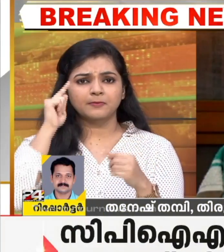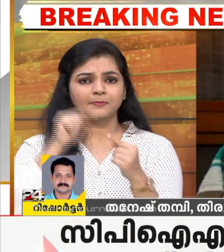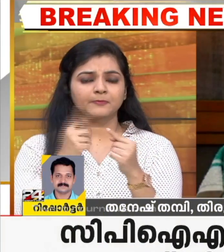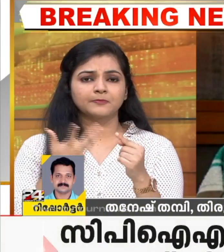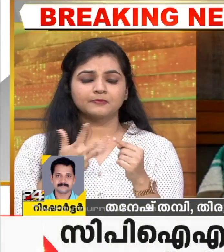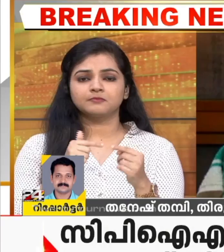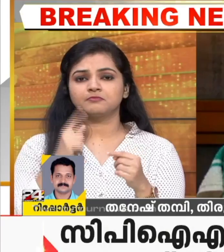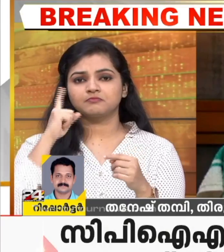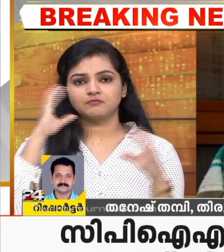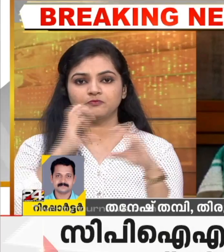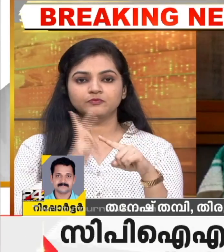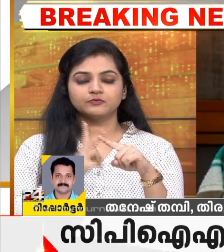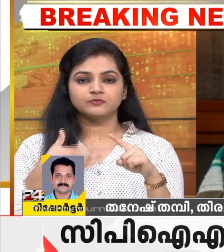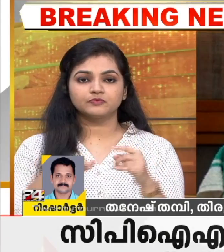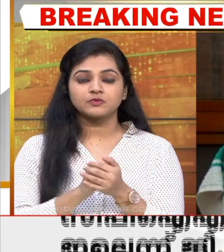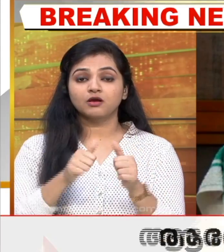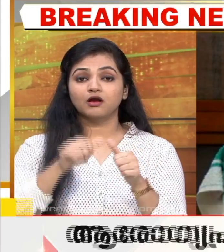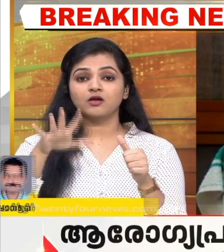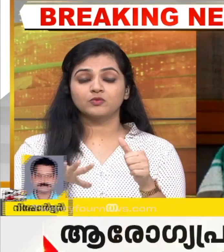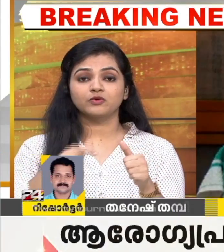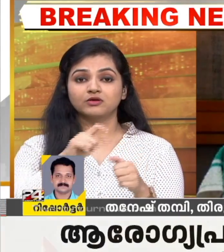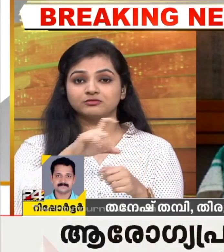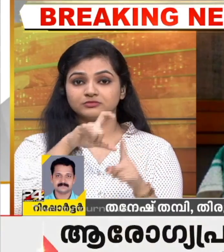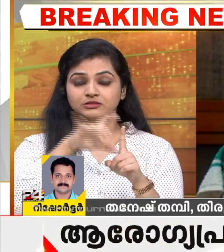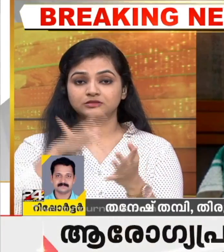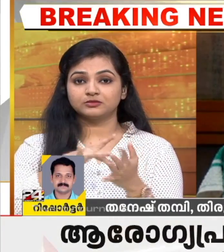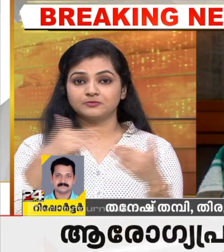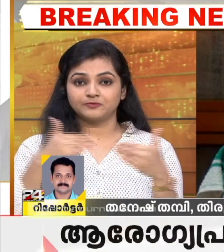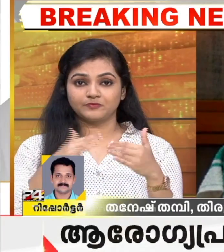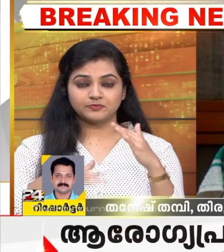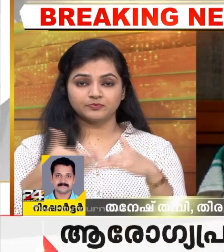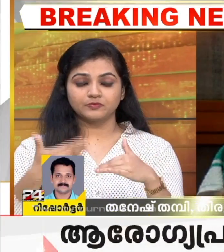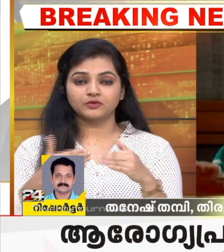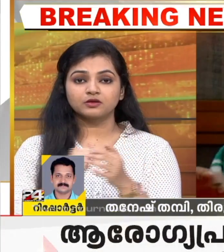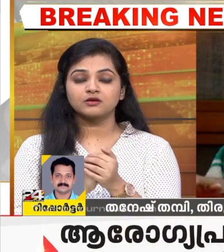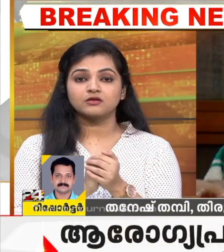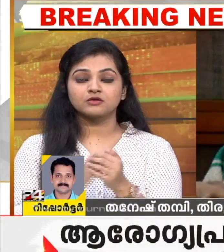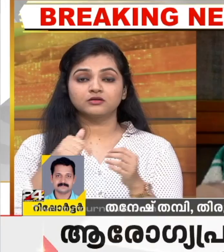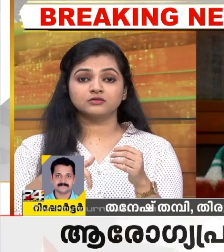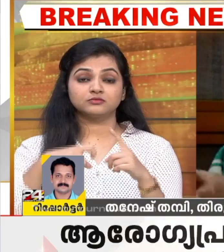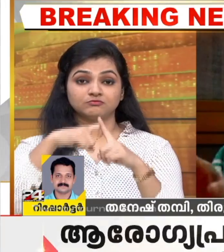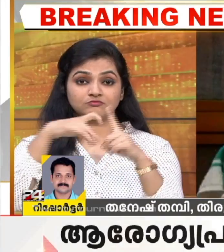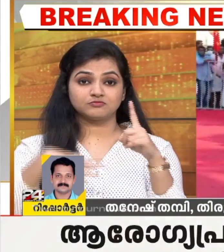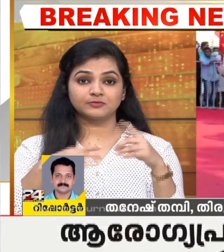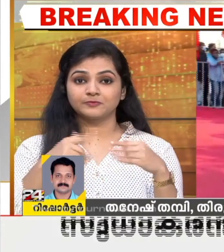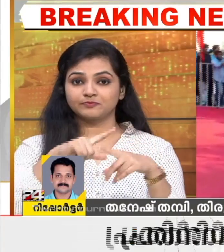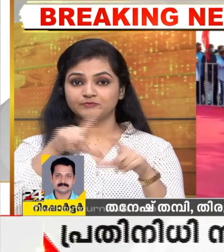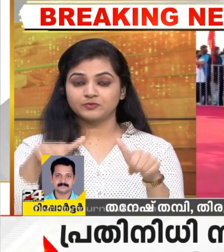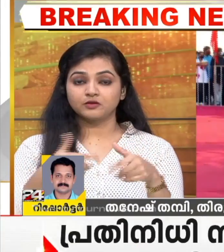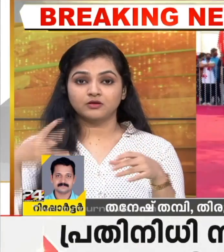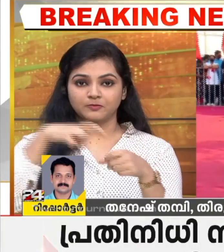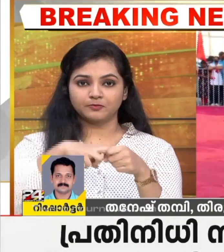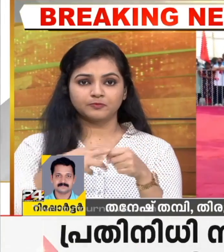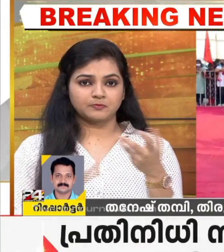നേരത്തെ ആലപ്പുഴ സംസ്ഥാന സമ്മേളനത്തിന് ശേഷം അദ്ദേഹം സംസ്ഥാന സെക്രട്ടറിയിലേക്ക് തെരഞ്ഞെടുക്കപ്പെടാൻ സാധ്യത ഉണ്ടായിരുന്നെങ്കിലും അദ്ദേഹം അതും വേണ്ടെന്ന്